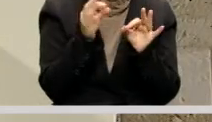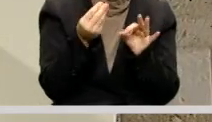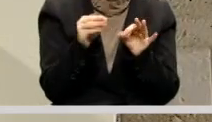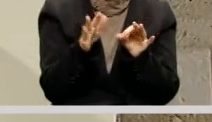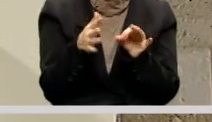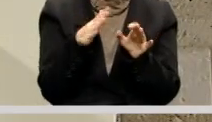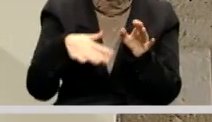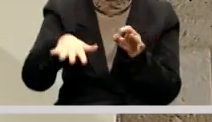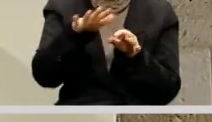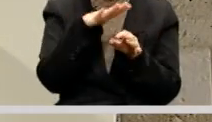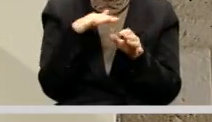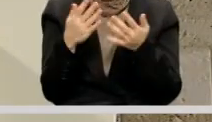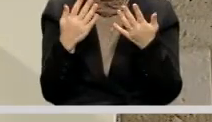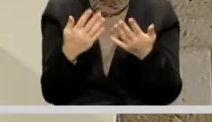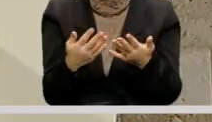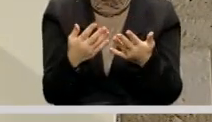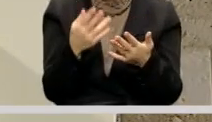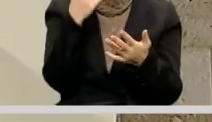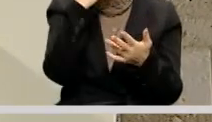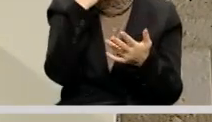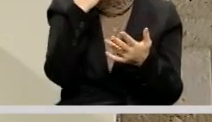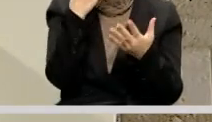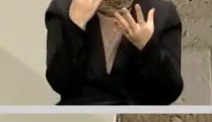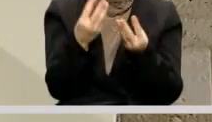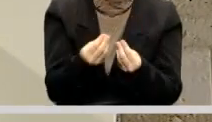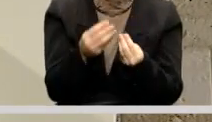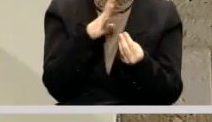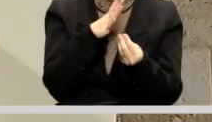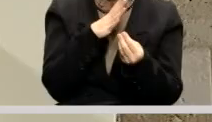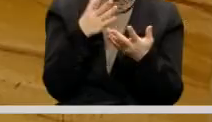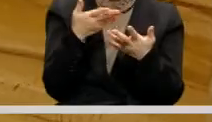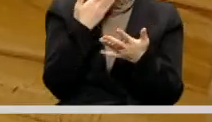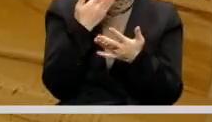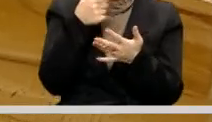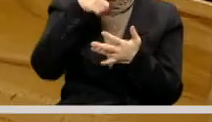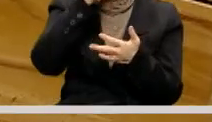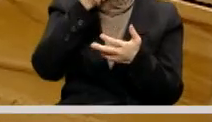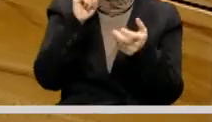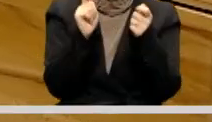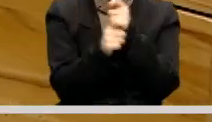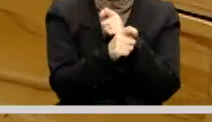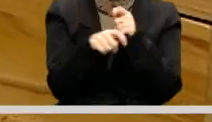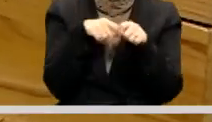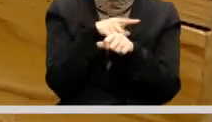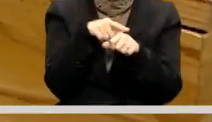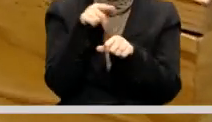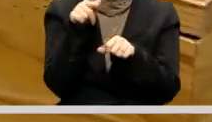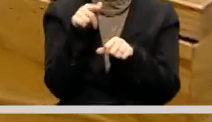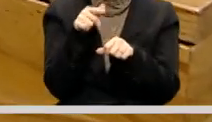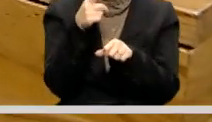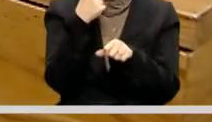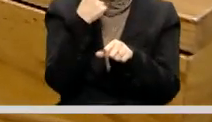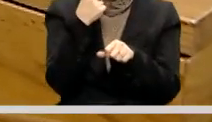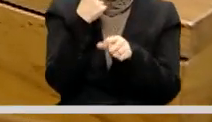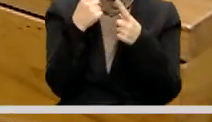Yani herkesin aslında bir alışmışlık düzeyi var. Mesela kahve türlerini değiştirdiğinizde veya çayın markasını değiştirdiğinizde o lezzet farkı,